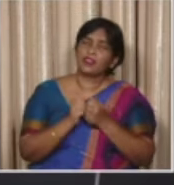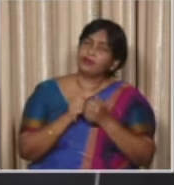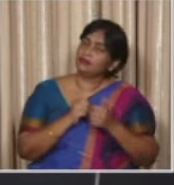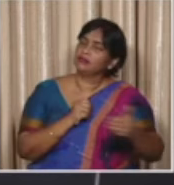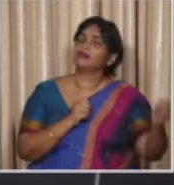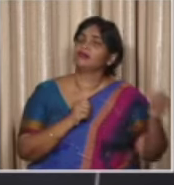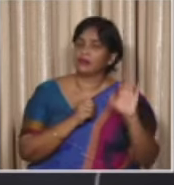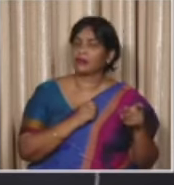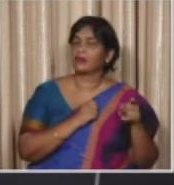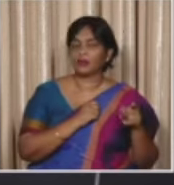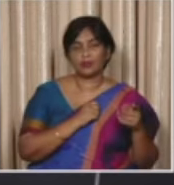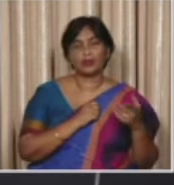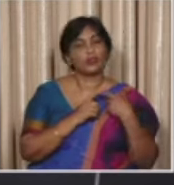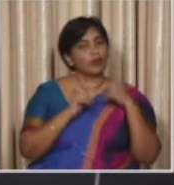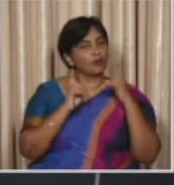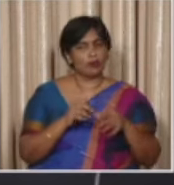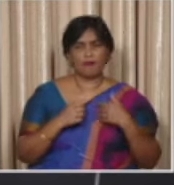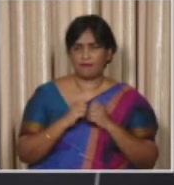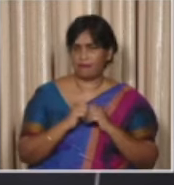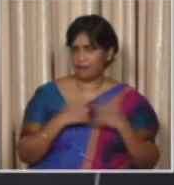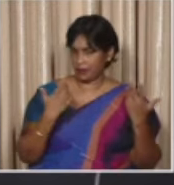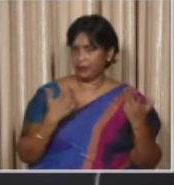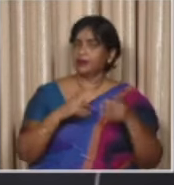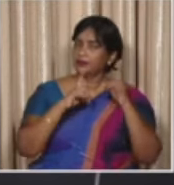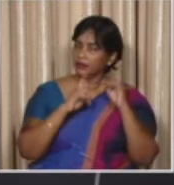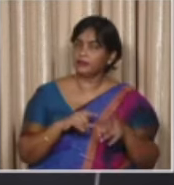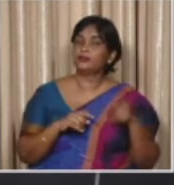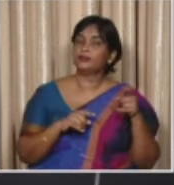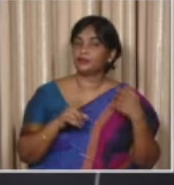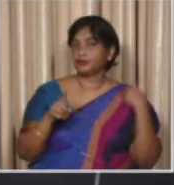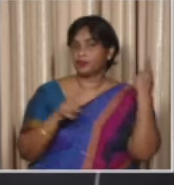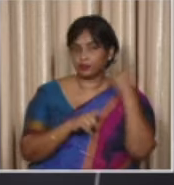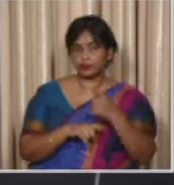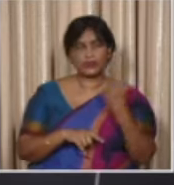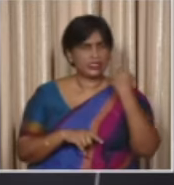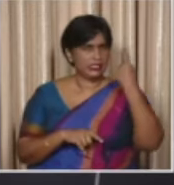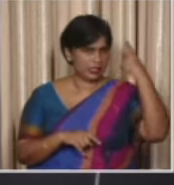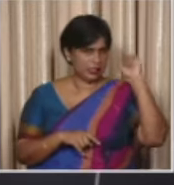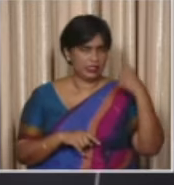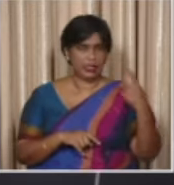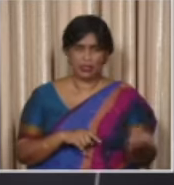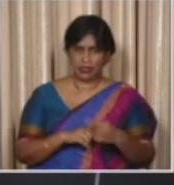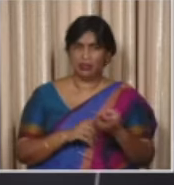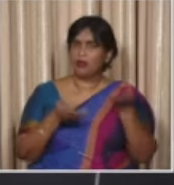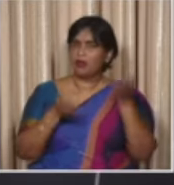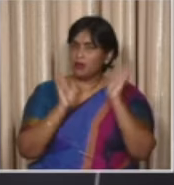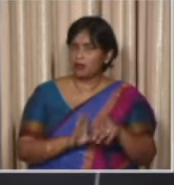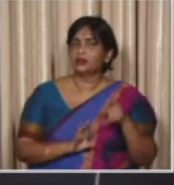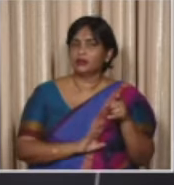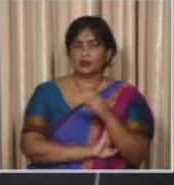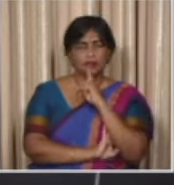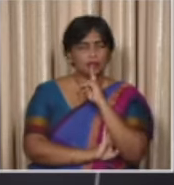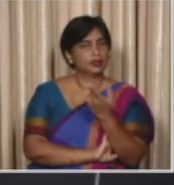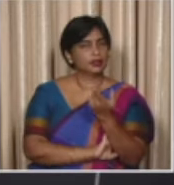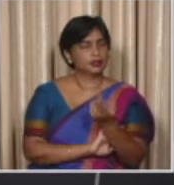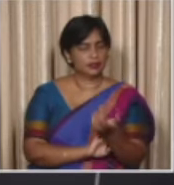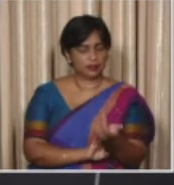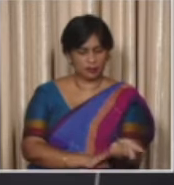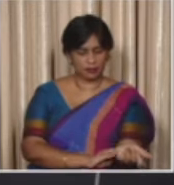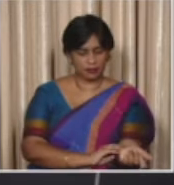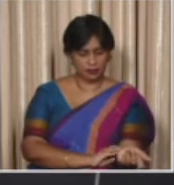යන්න. ඉතින් මටත් එහෙම අවශ්‍ය නැහැ. ඉතින් ඒ නිසා එතෙන්ට ගිහිල්ලා දැන් ඊයේ දිනේදී අවසාන වශයෙන් කියන්න තියෙන්නේ ඊයේ දිනේ වෙන